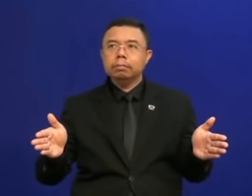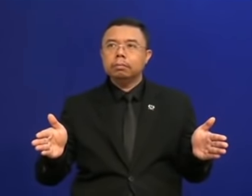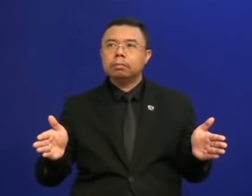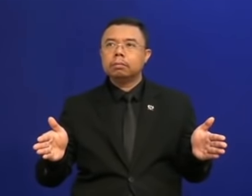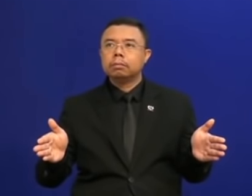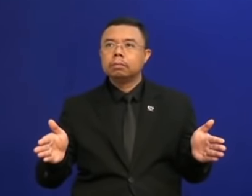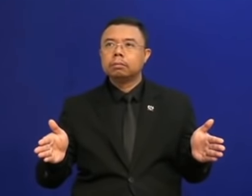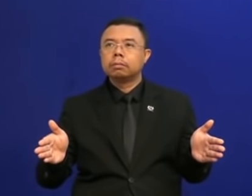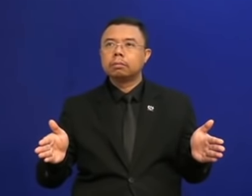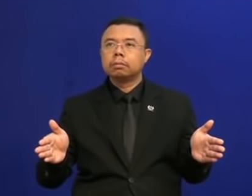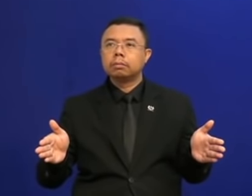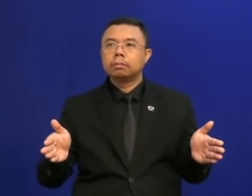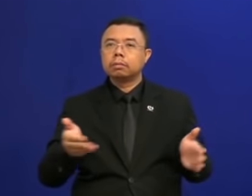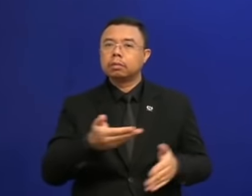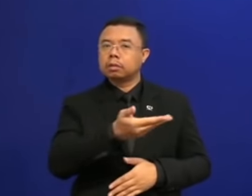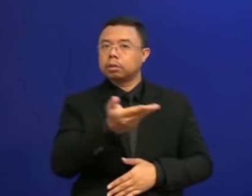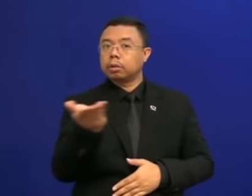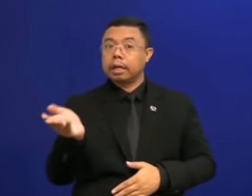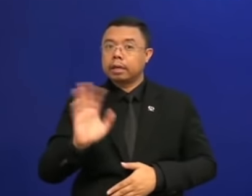Saudara, jangan